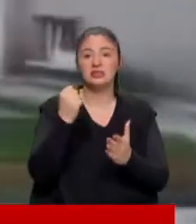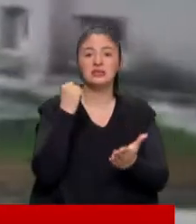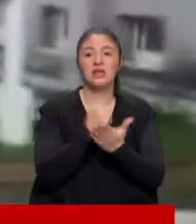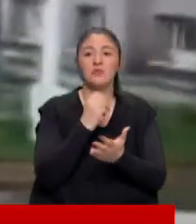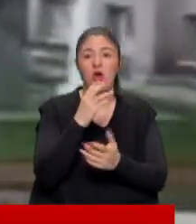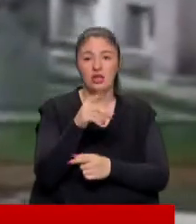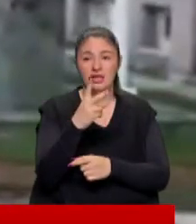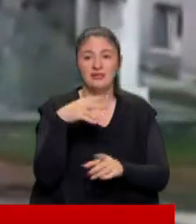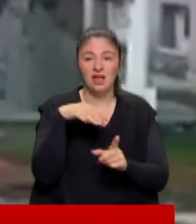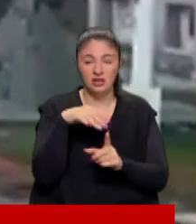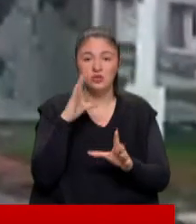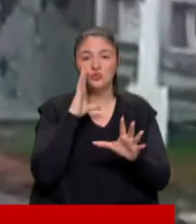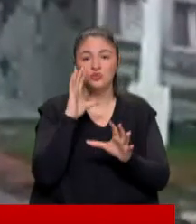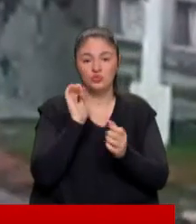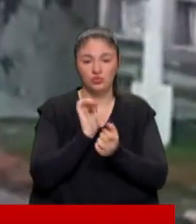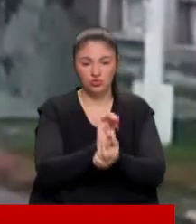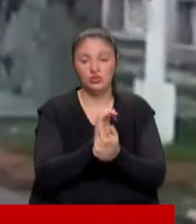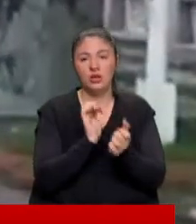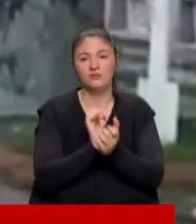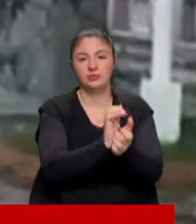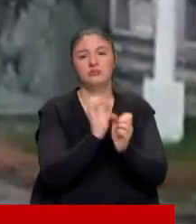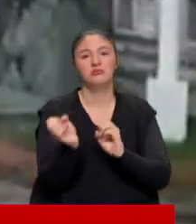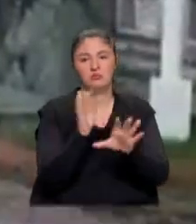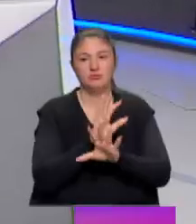bulunan iki saldırgan tutuklanarak cezaevine gönderildi.